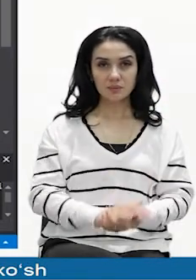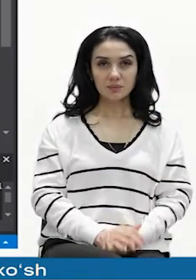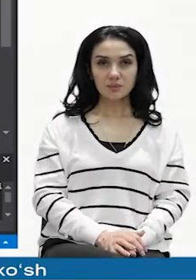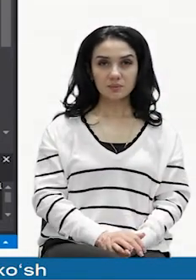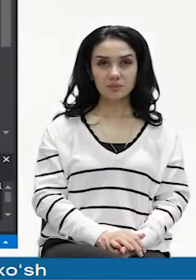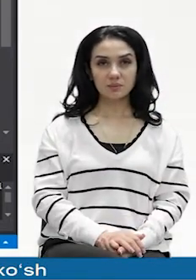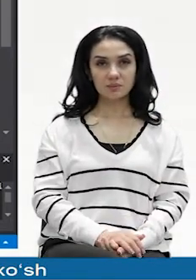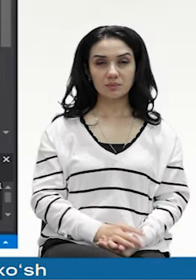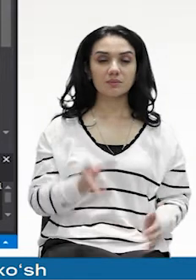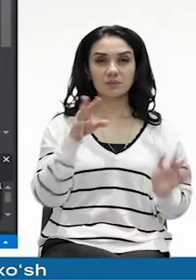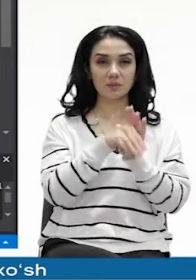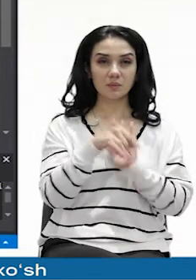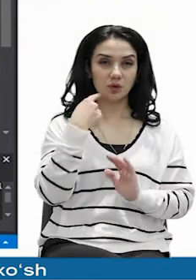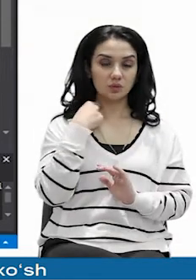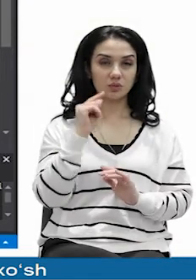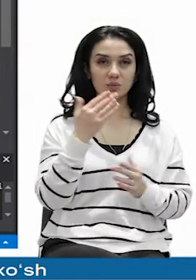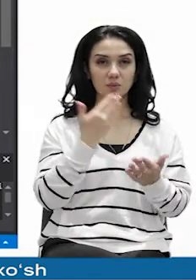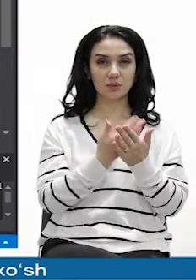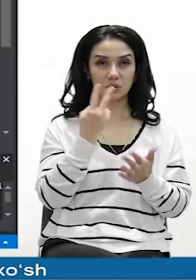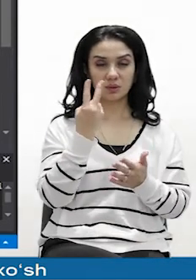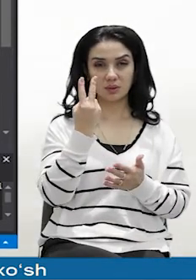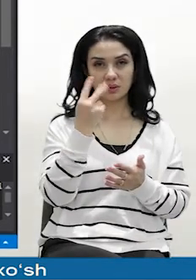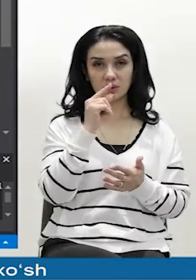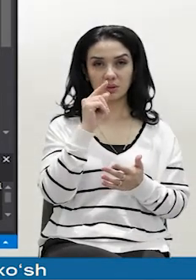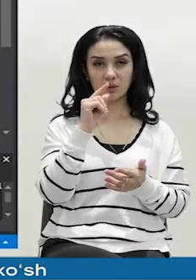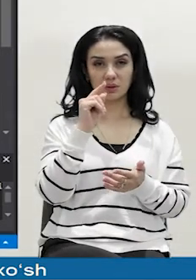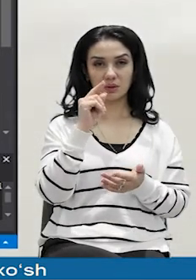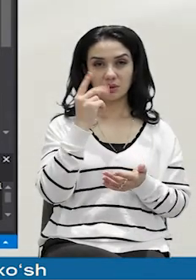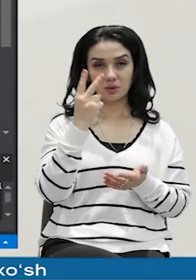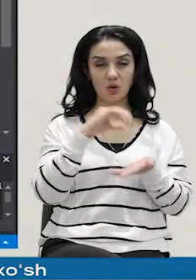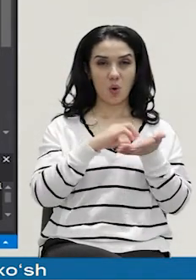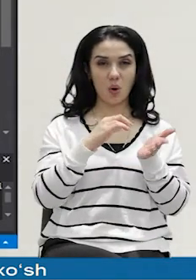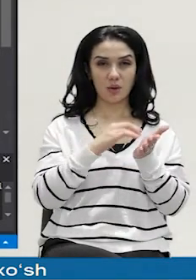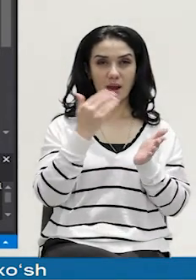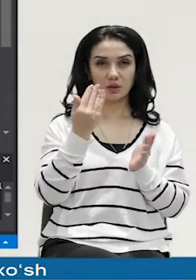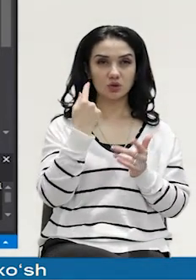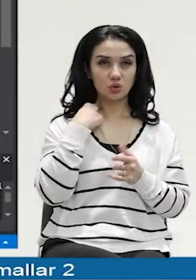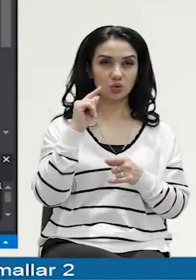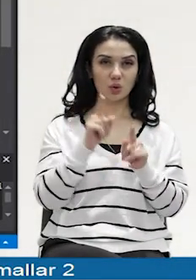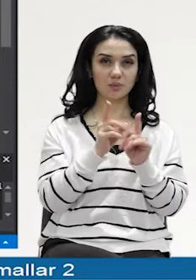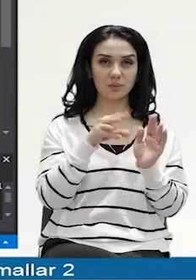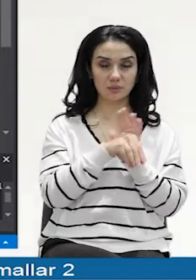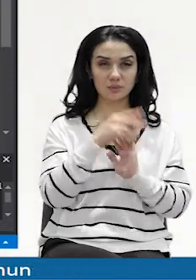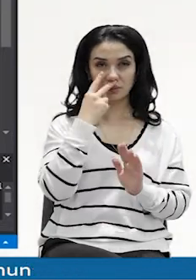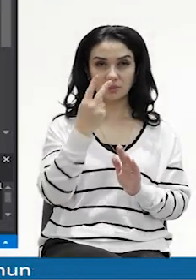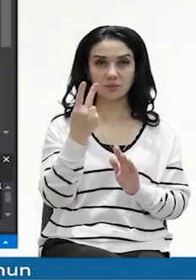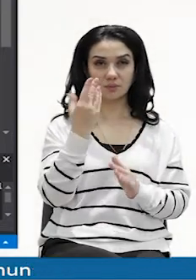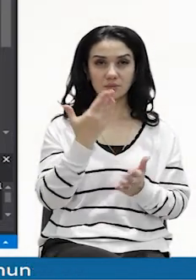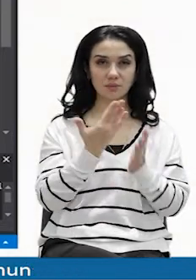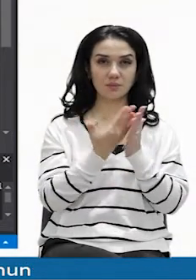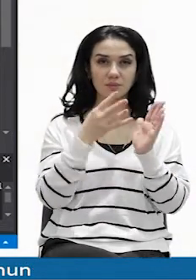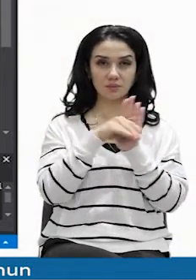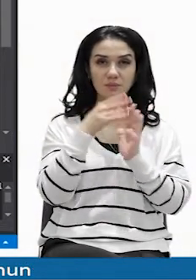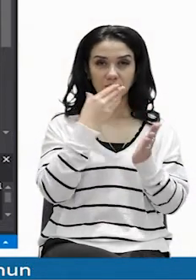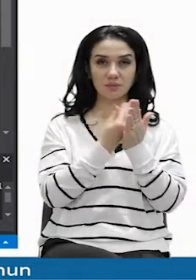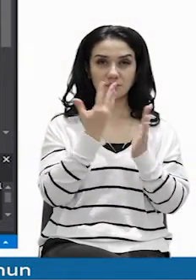Masalan, kiritilgan sonni, masalan, ikki xonali sonlar ustida amal bajaraylik. Kiritilgan, mana bu yerda kiritamiz ikki xonali sonni.